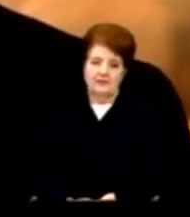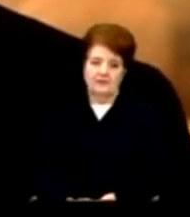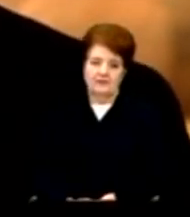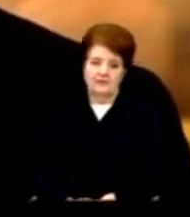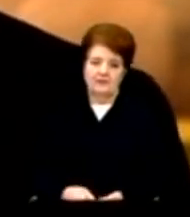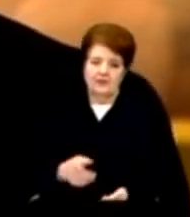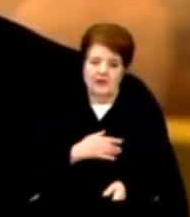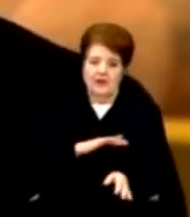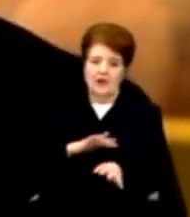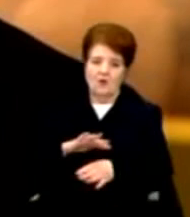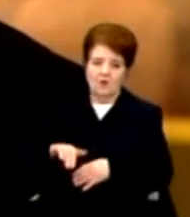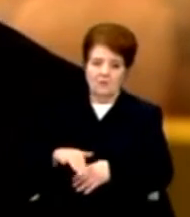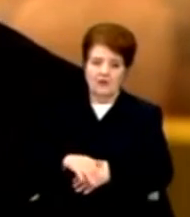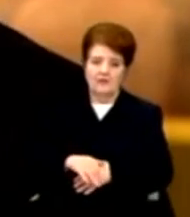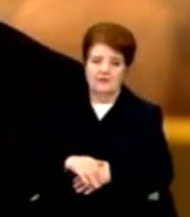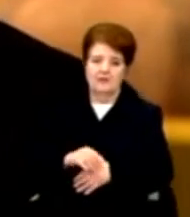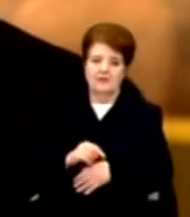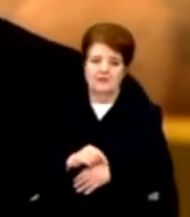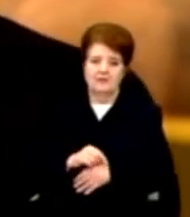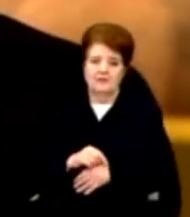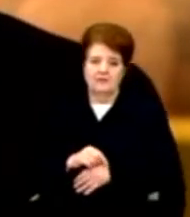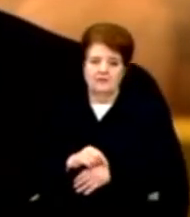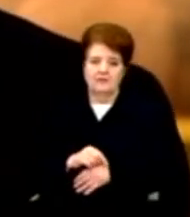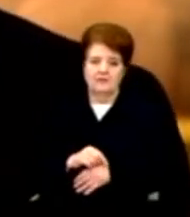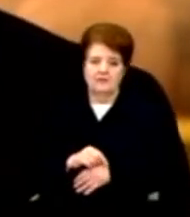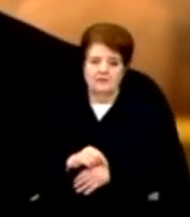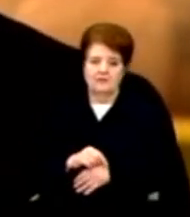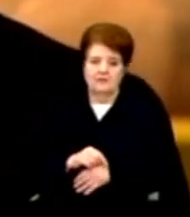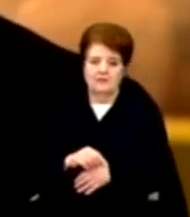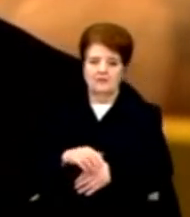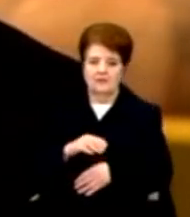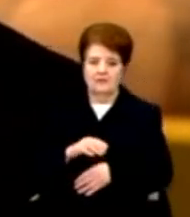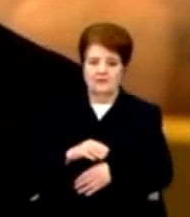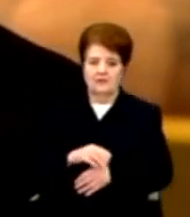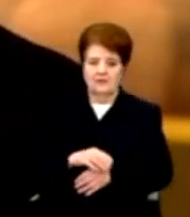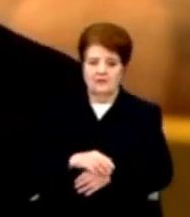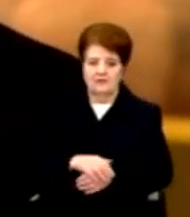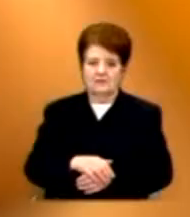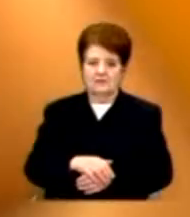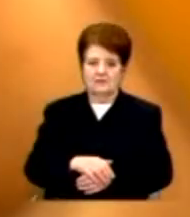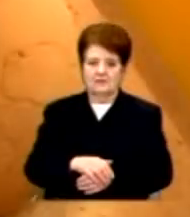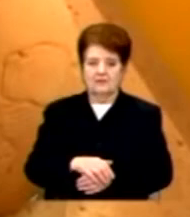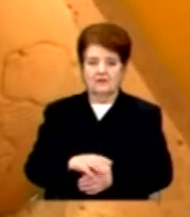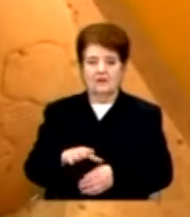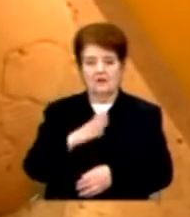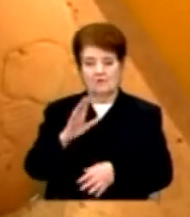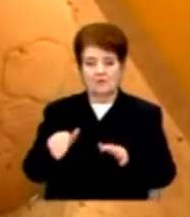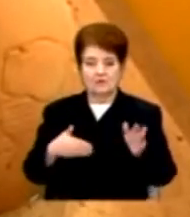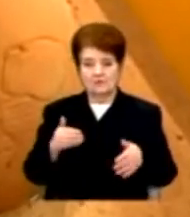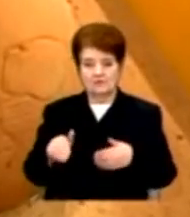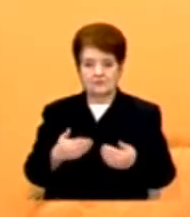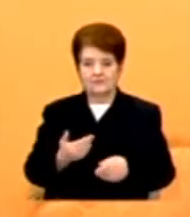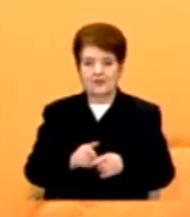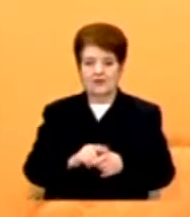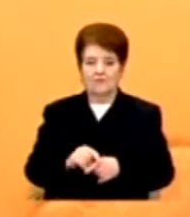a través de las excavaciones y de los objetos que encontramos allí, podemos empezar a cambiarla y darle pinceladas de color. Au fost descoperite